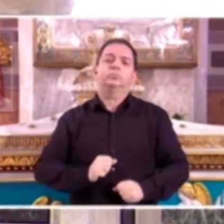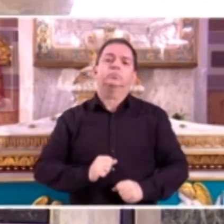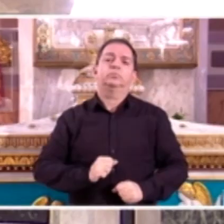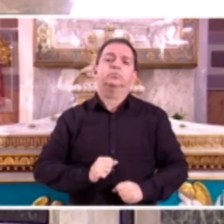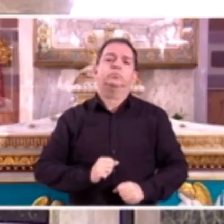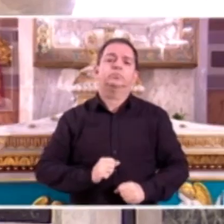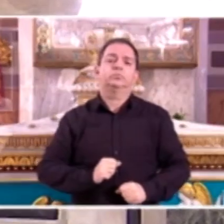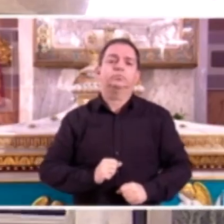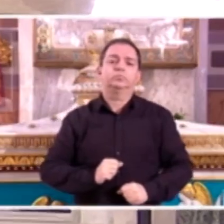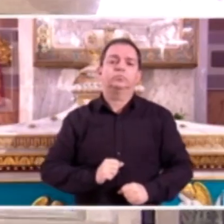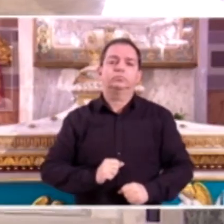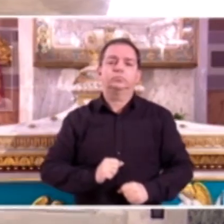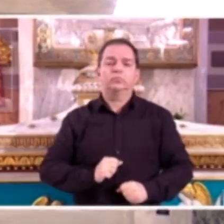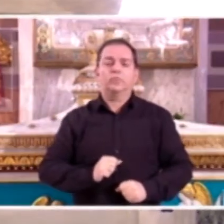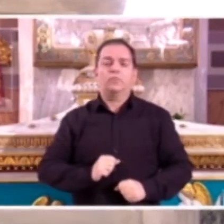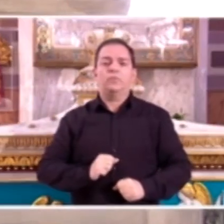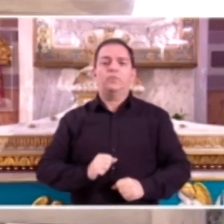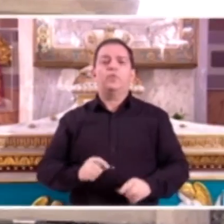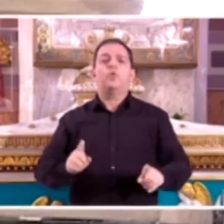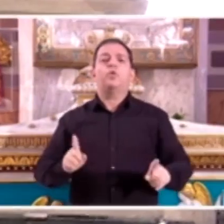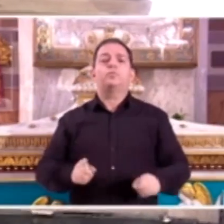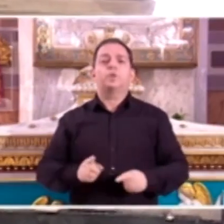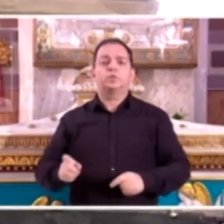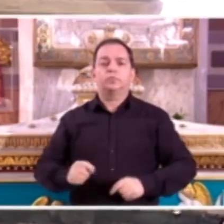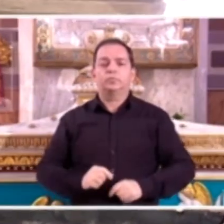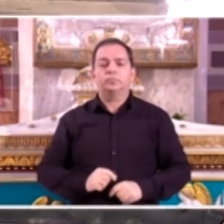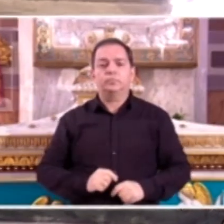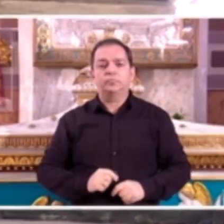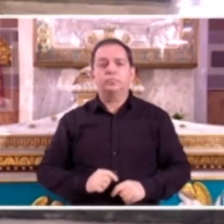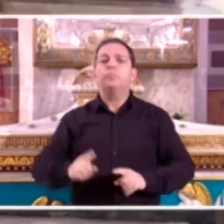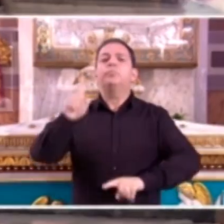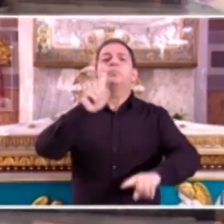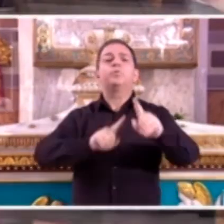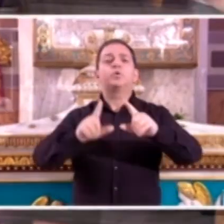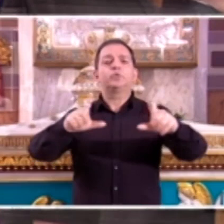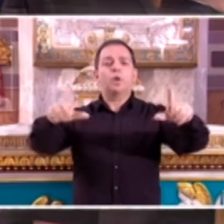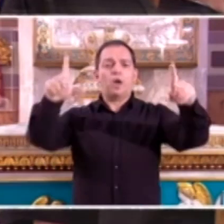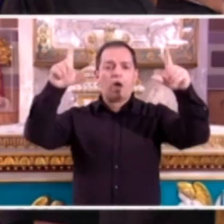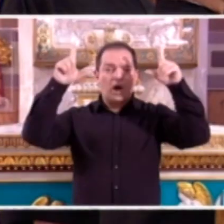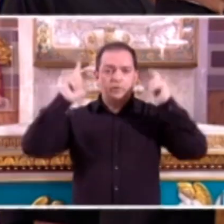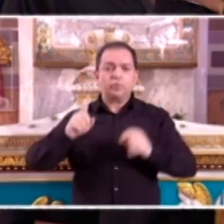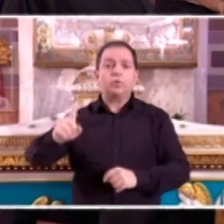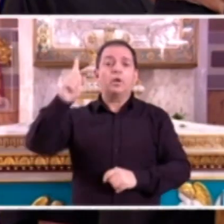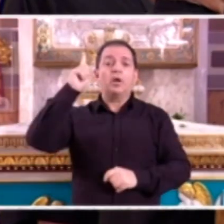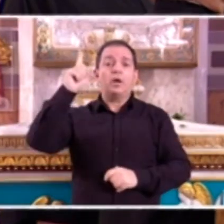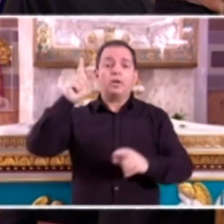Αγίης. Εις Άγιος, εις Κύριος,